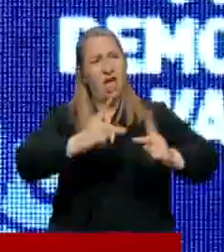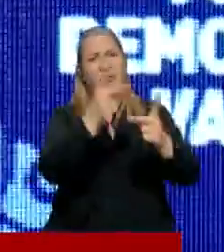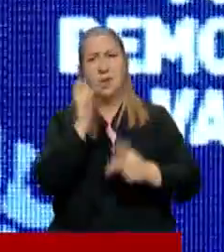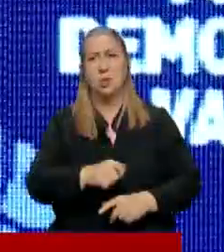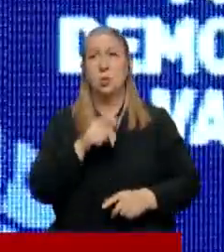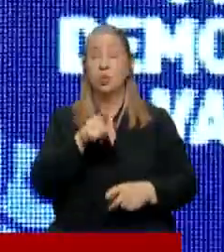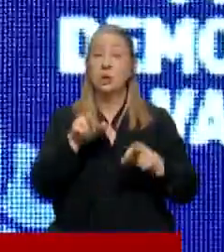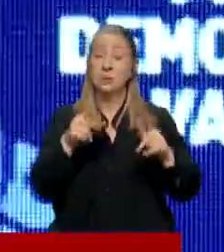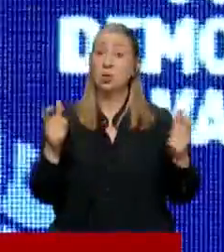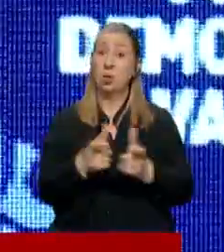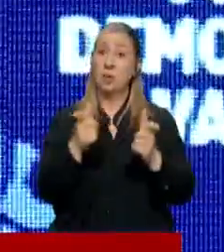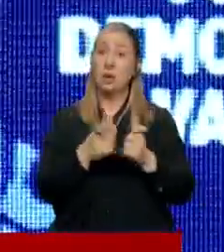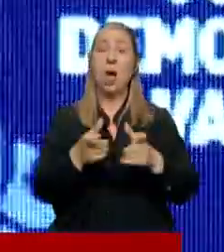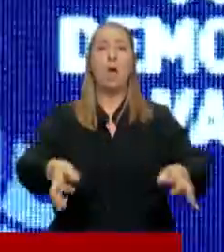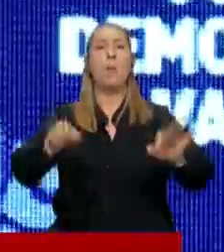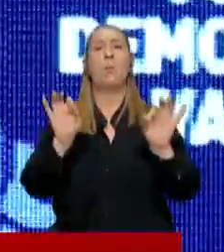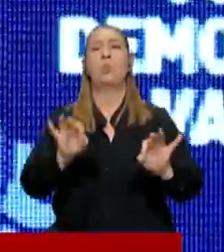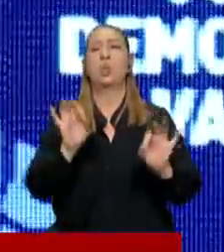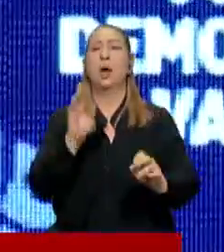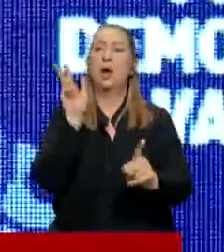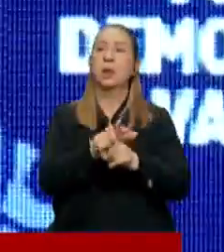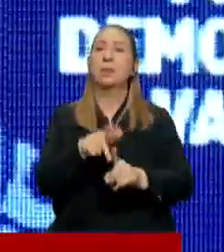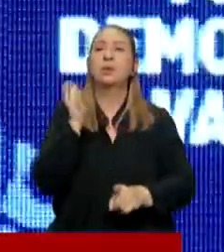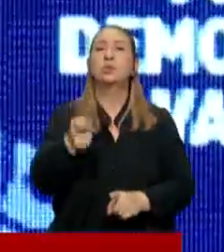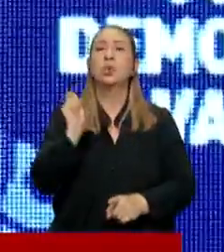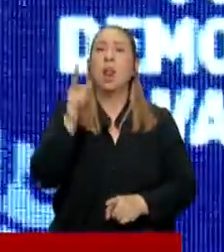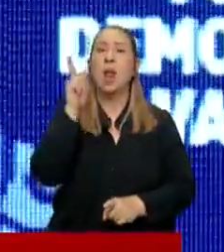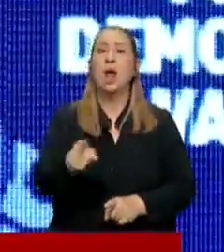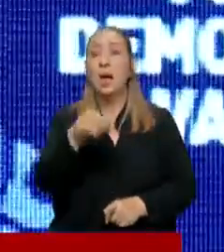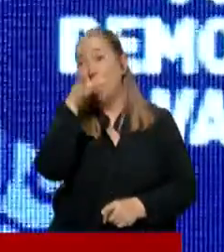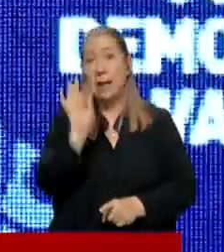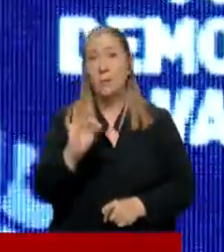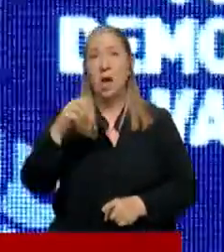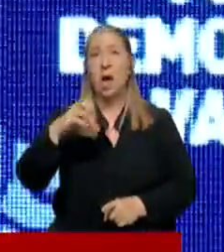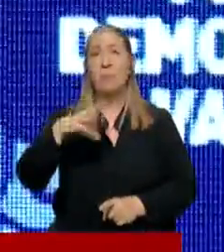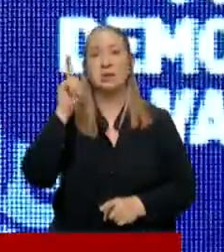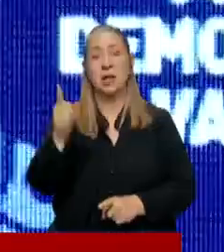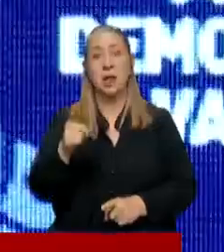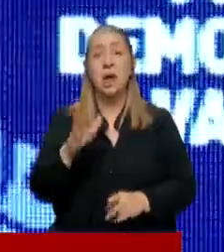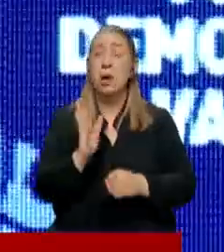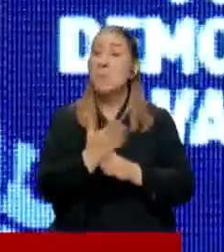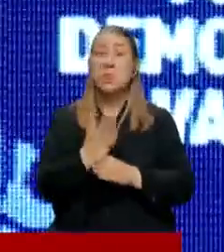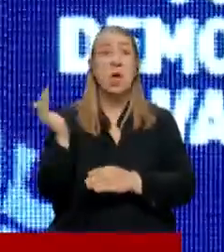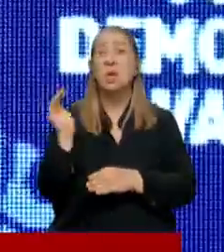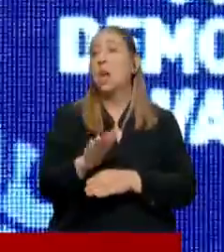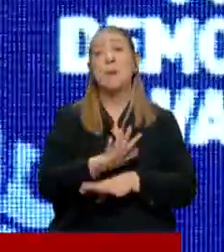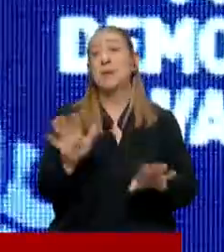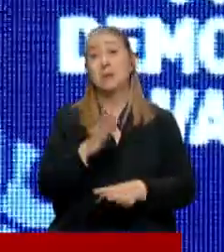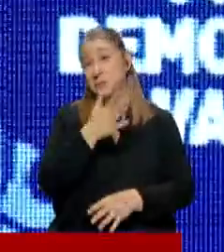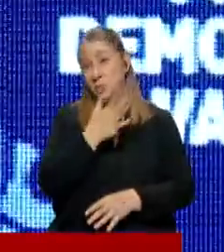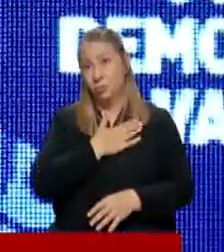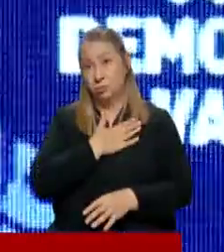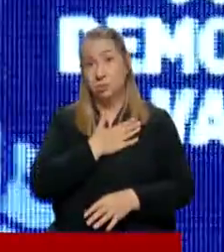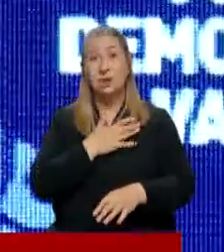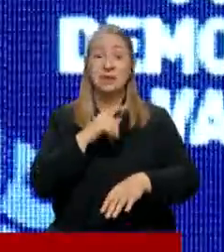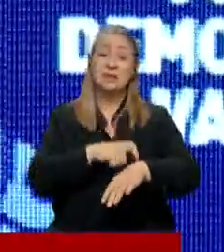tür toplantılara mutlaka katılmak zorundalar. Kim? AK Partililer. Ama neden gelemediklerini biliyorum. Devir